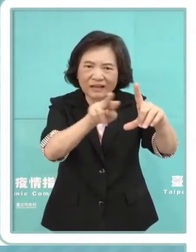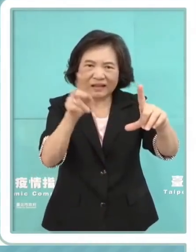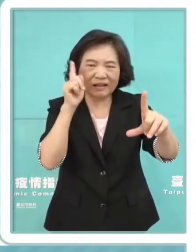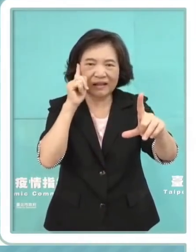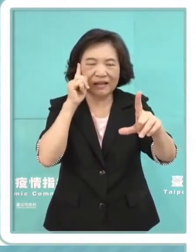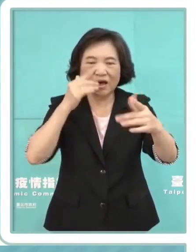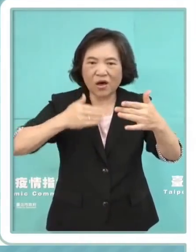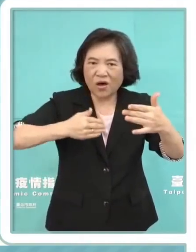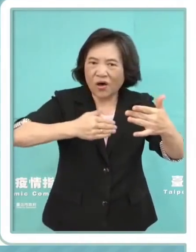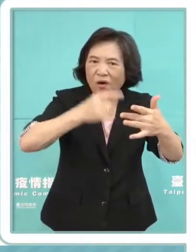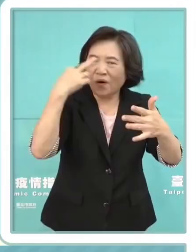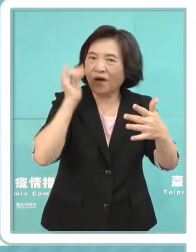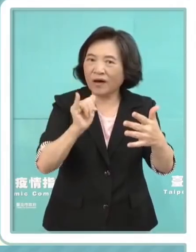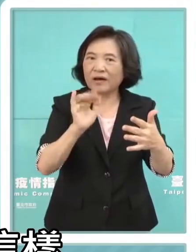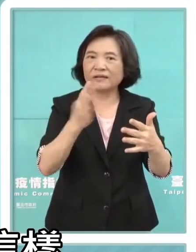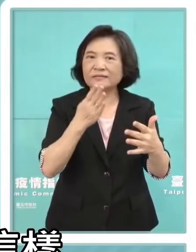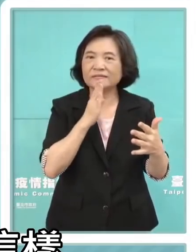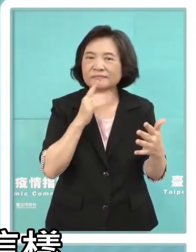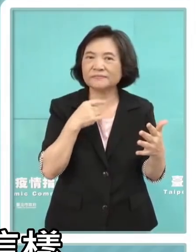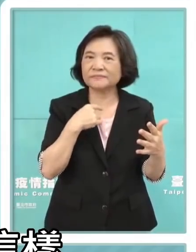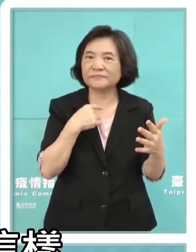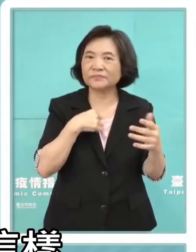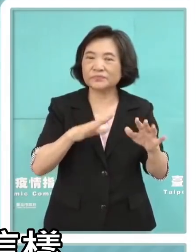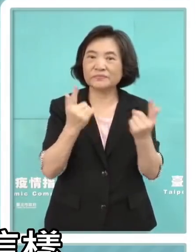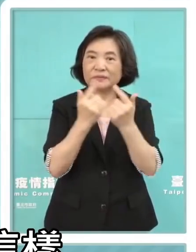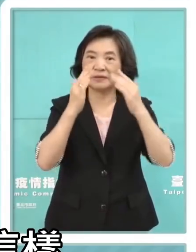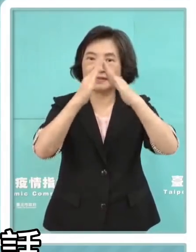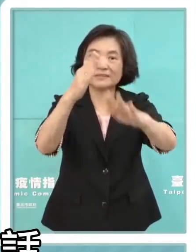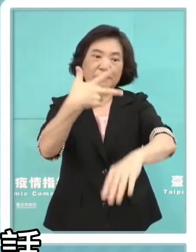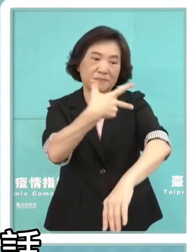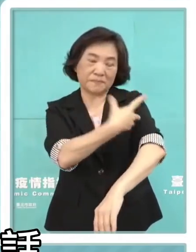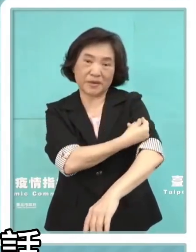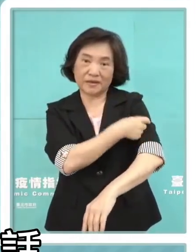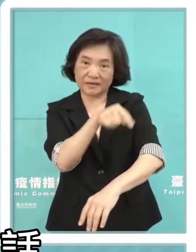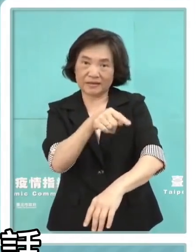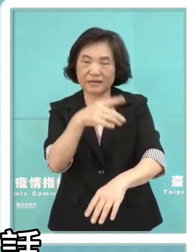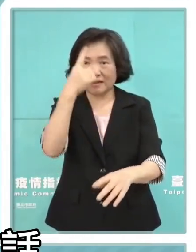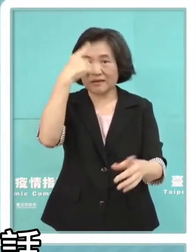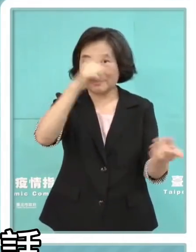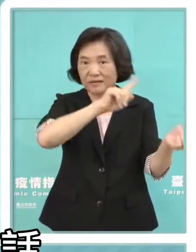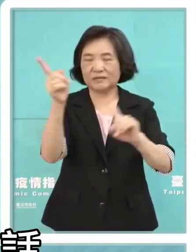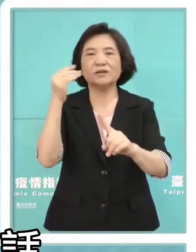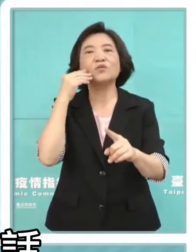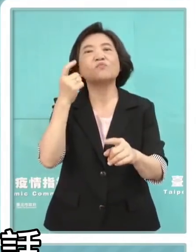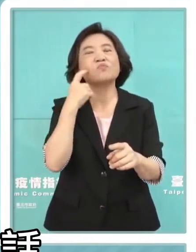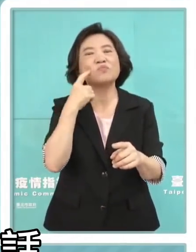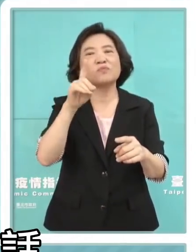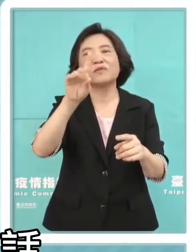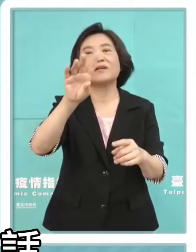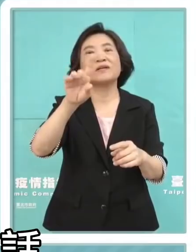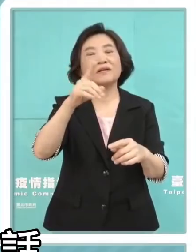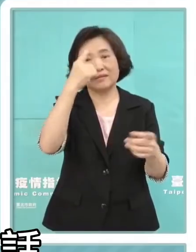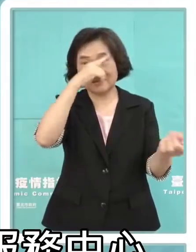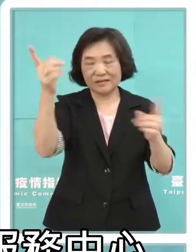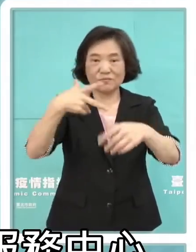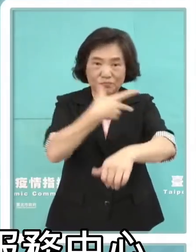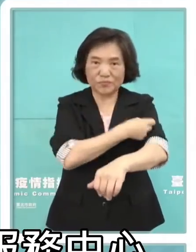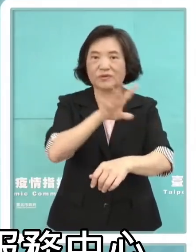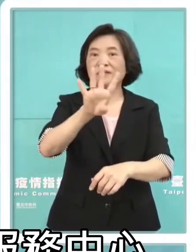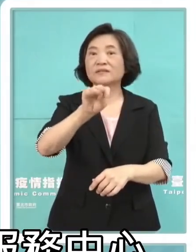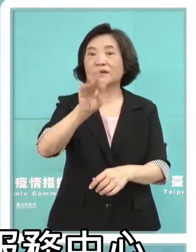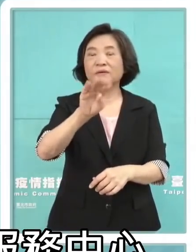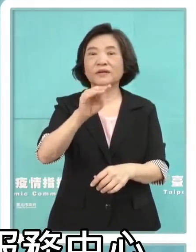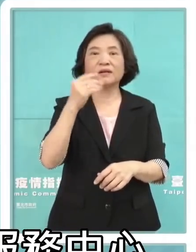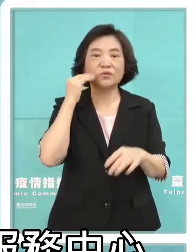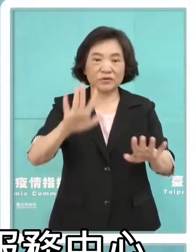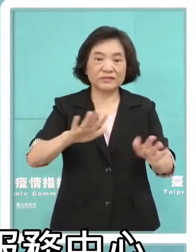都没有问题。因为是这样，我们目前台北市打疫苗是啊，如果在一天要打4万以内的话，哈，是靠这